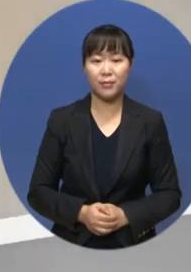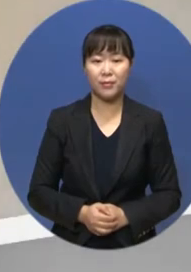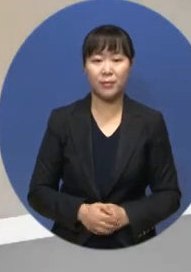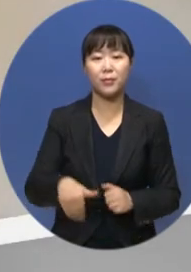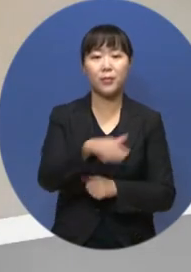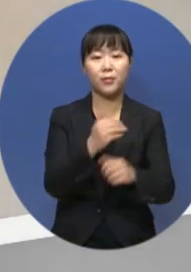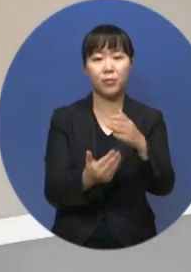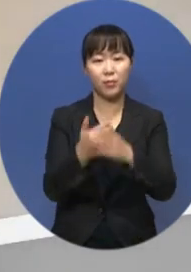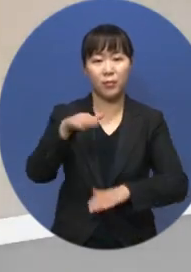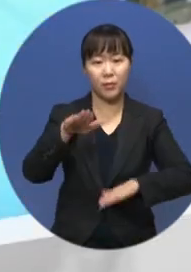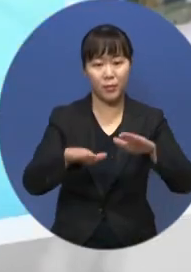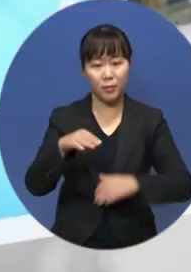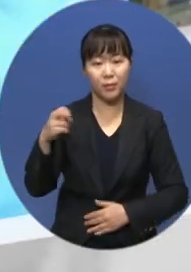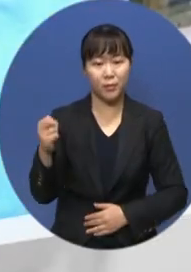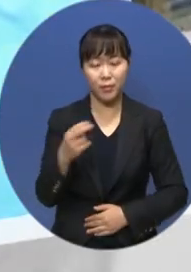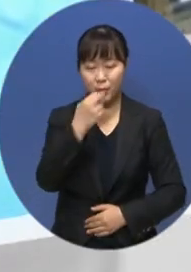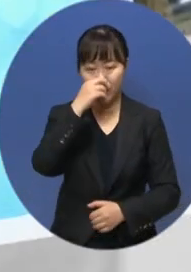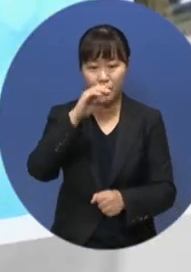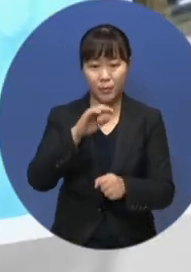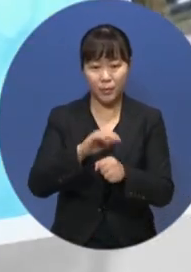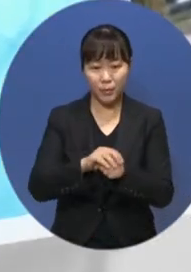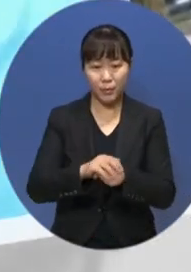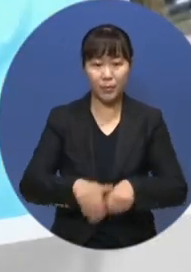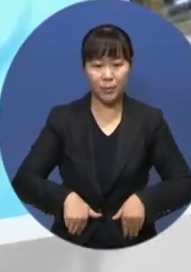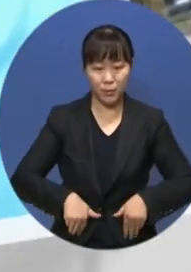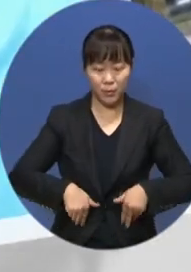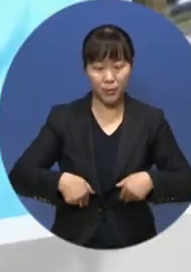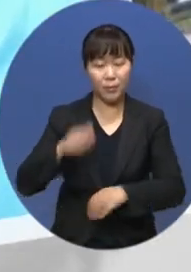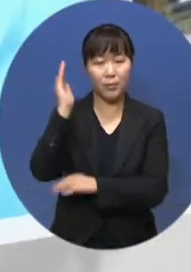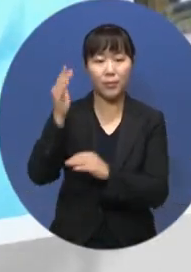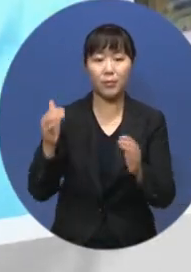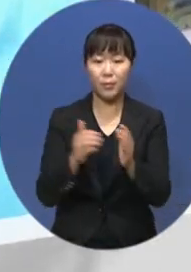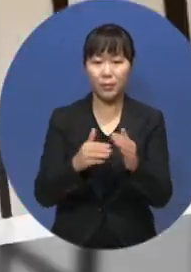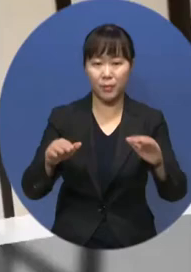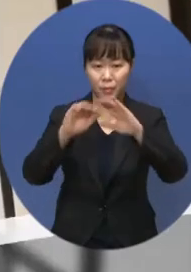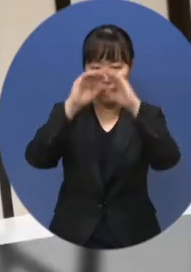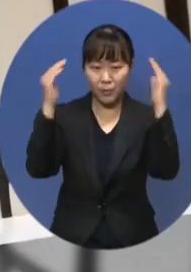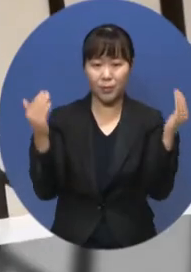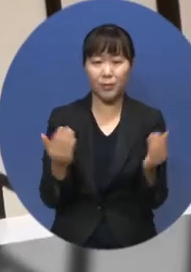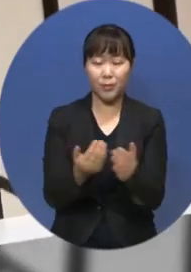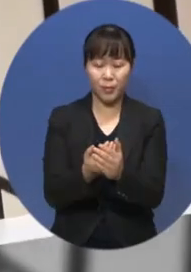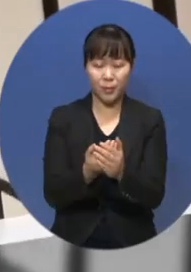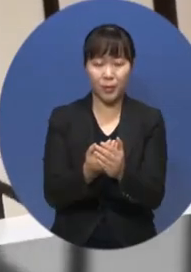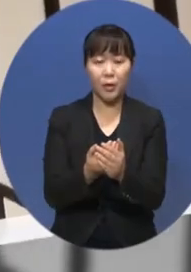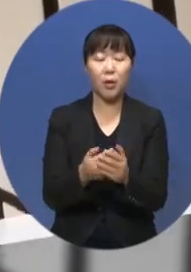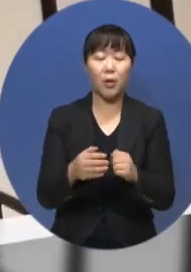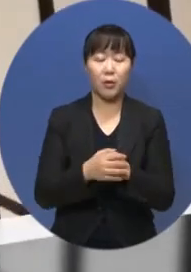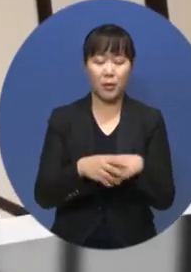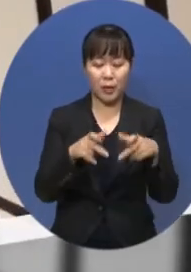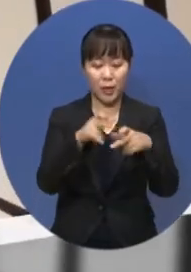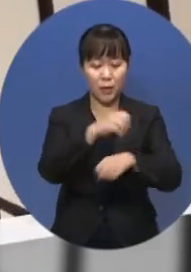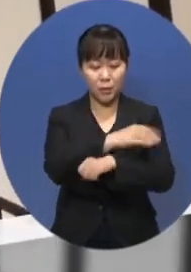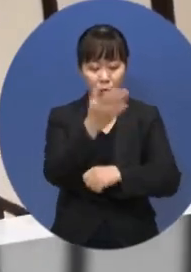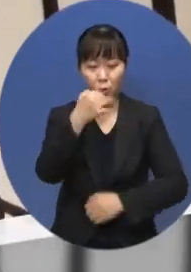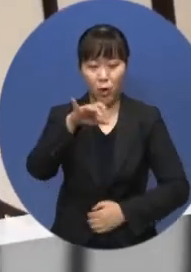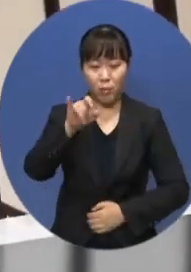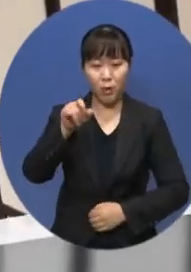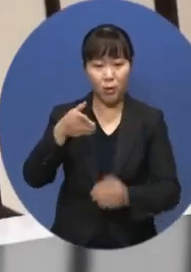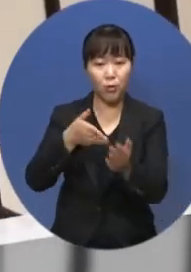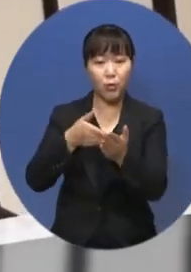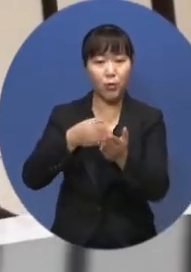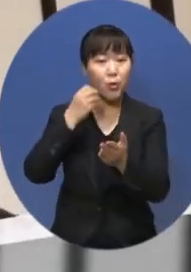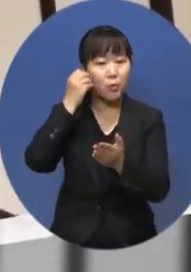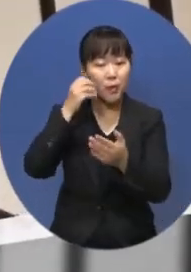우리 주변에서 일어나는 불공정한 사례부터 억울한 사연, 따뜻한 미담까지 장애인신문과 웰페어